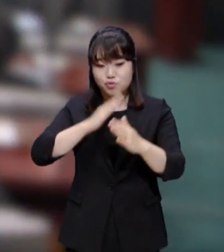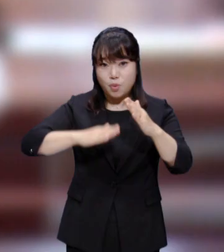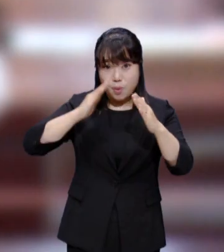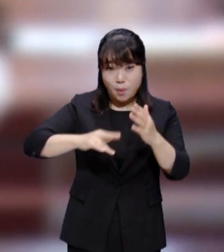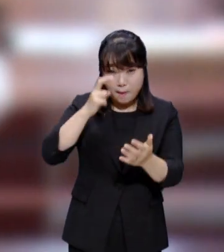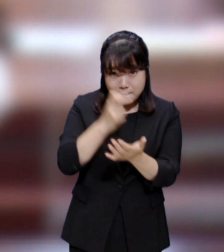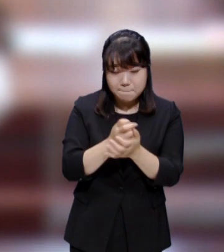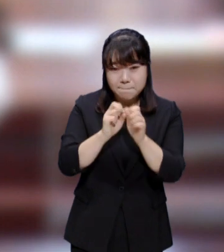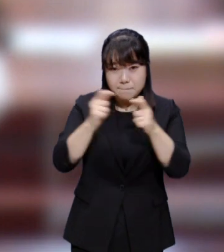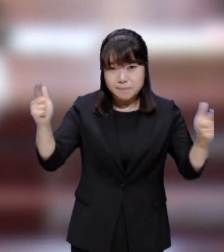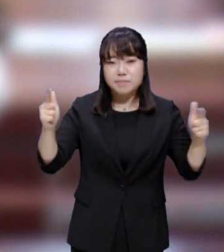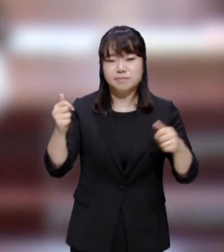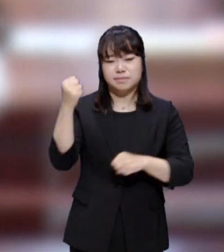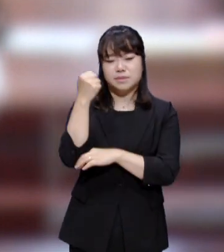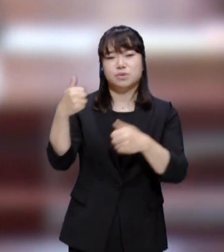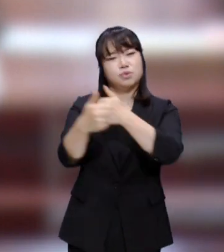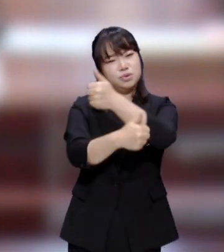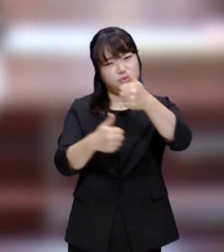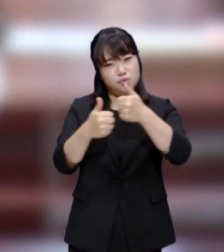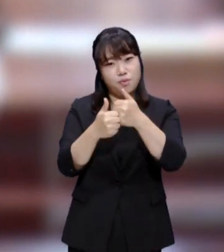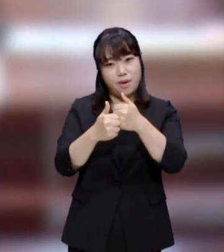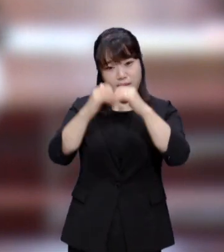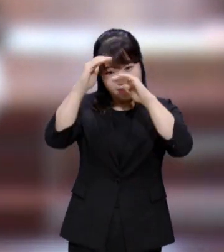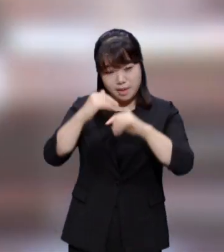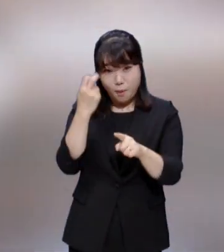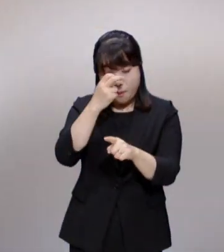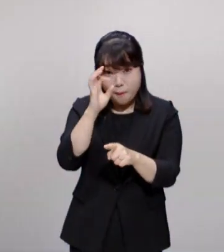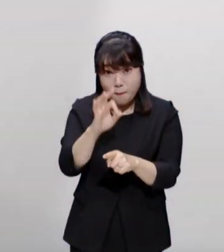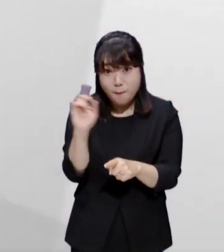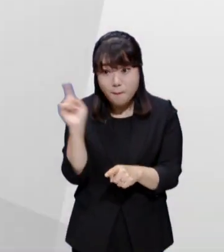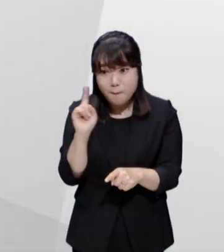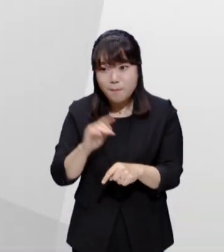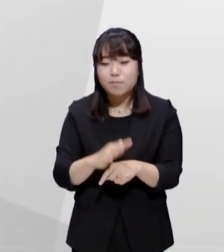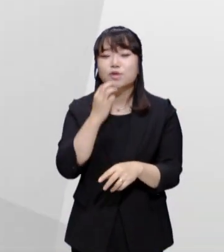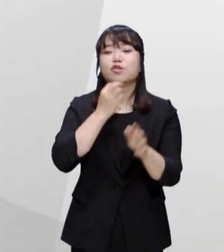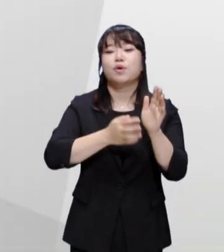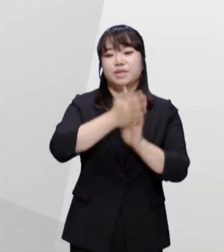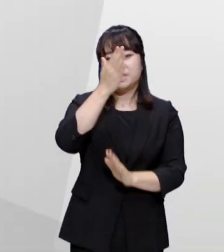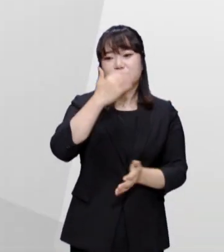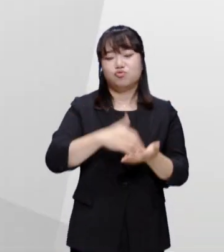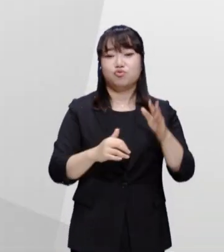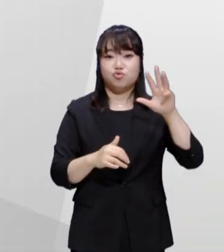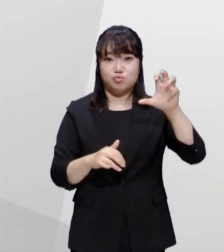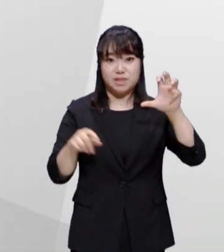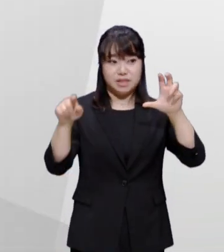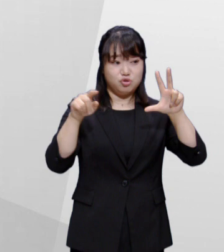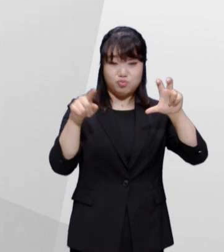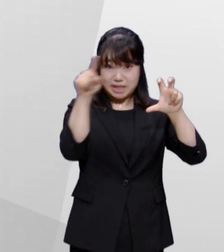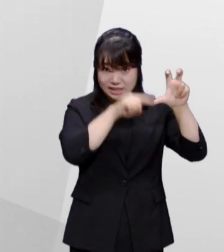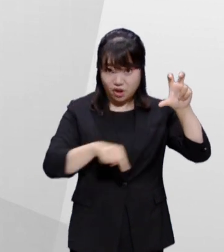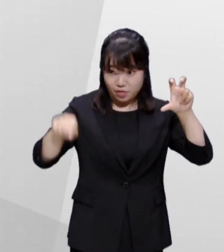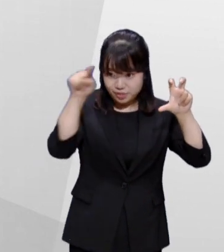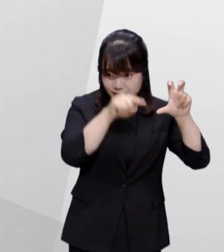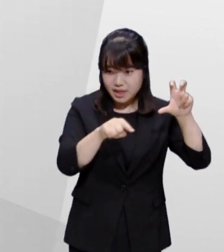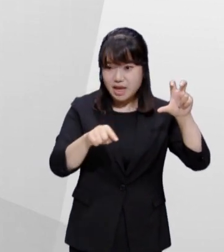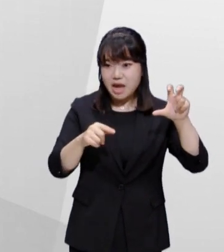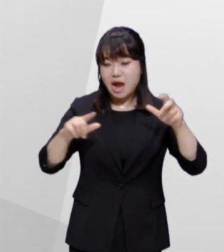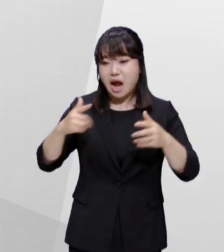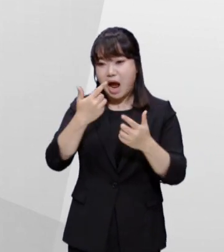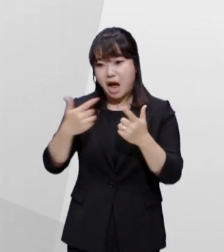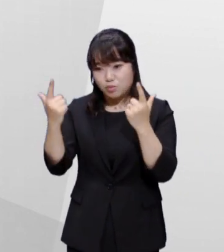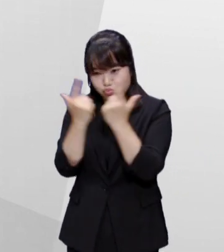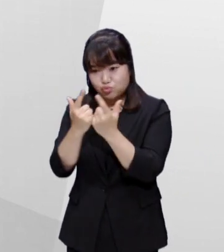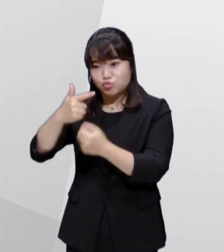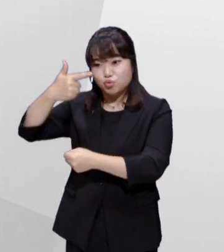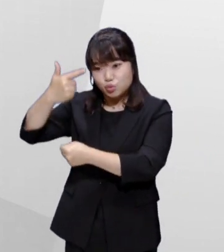조례를 제정한 기초의회 얼마나 되는지 살펴봤더니 서울은 25개 기초의회 중 강북구,